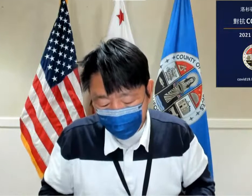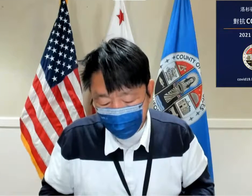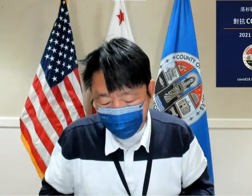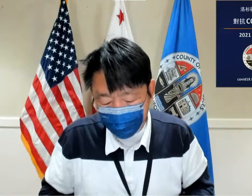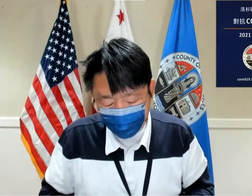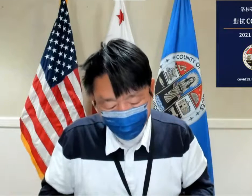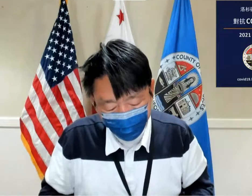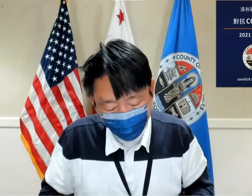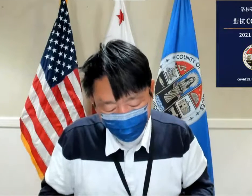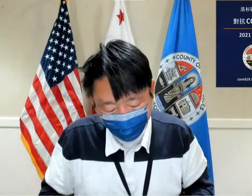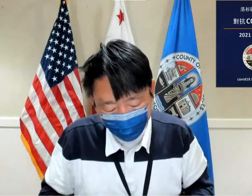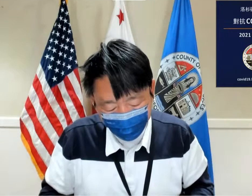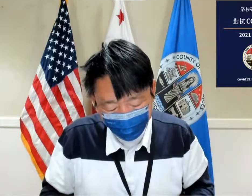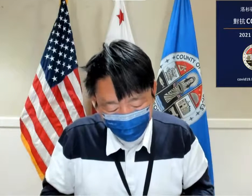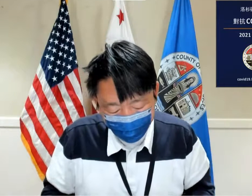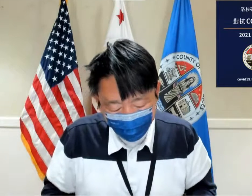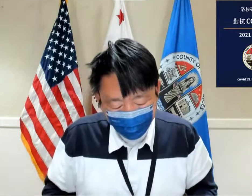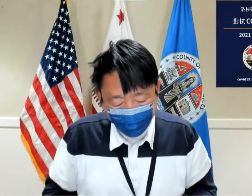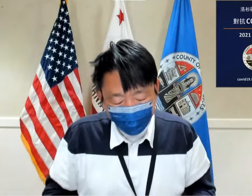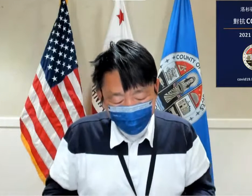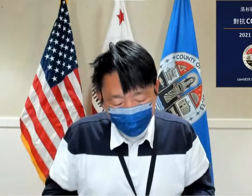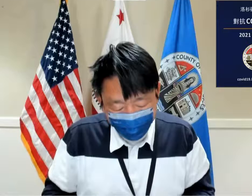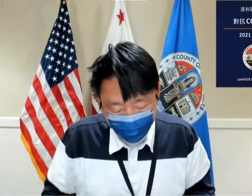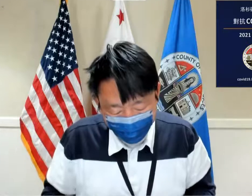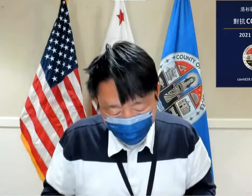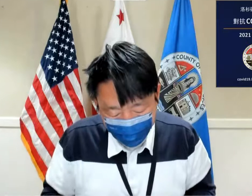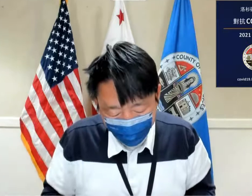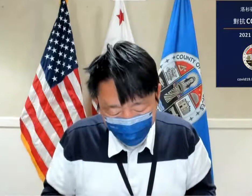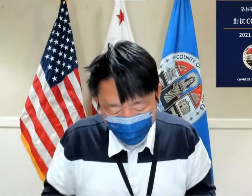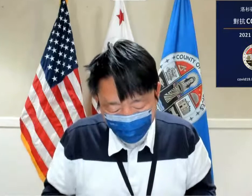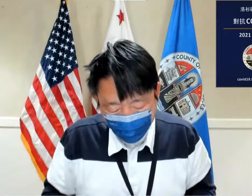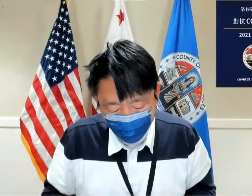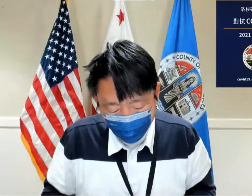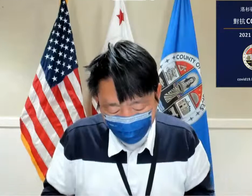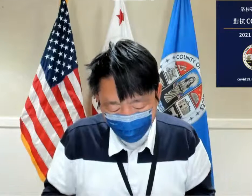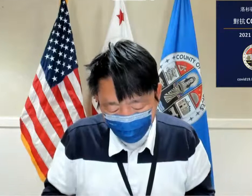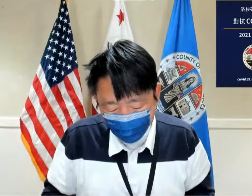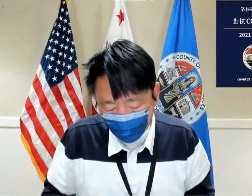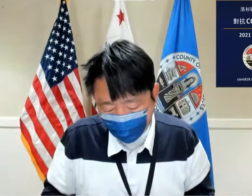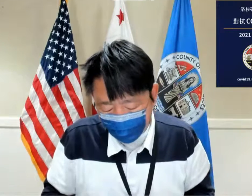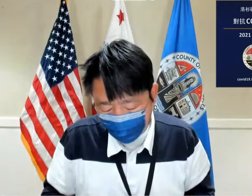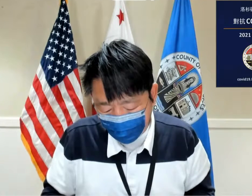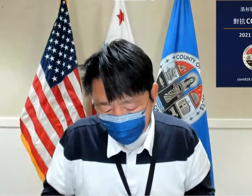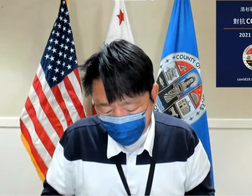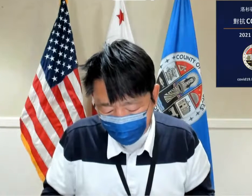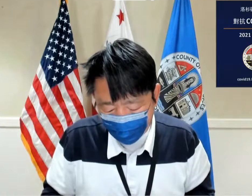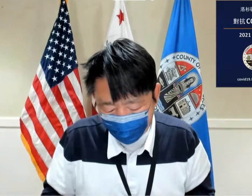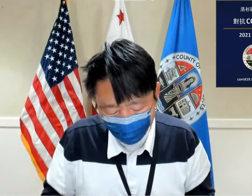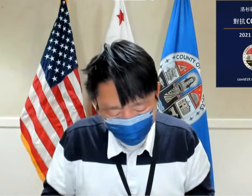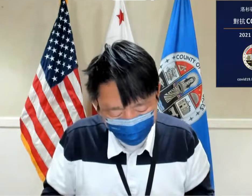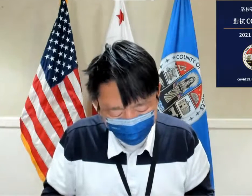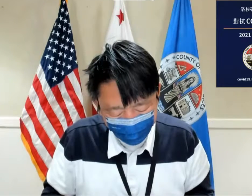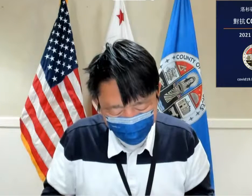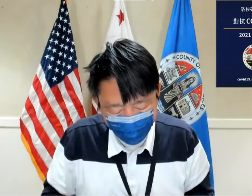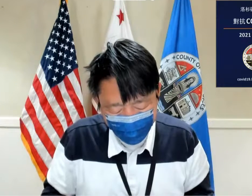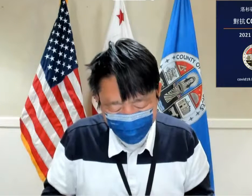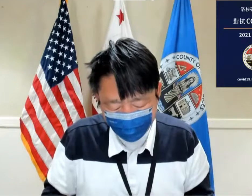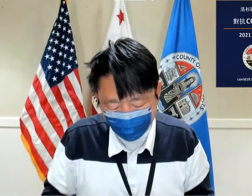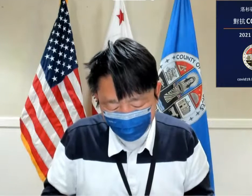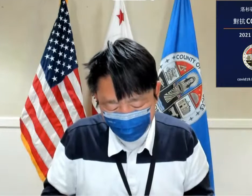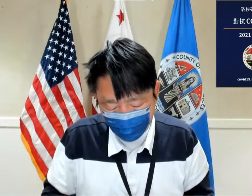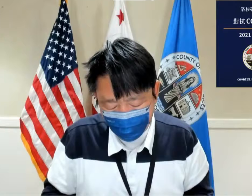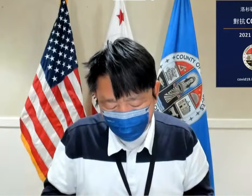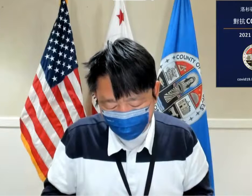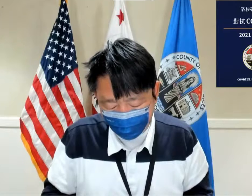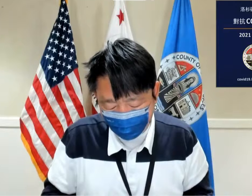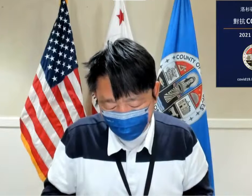工、65岁以上的长者、教育和孩童看护人员、食品和农业部门、紧急